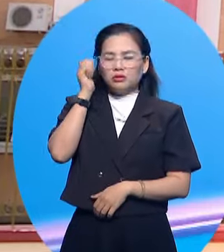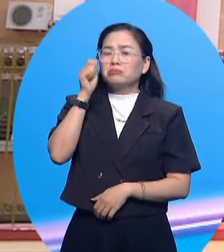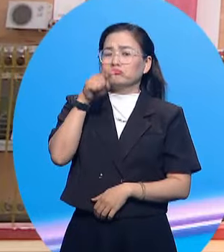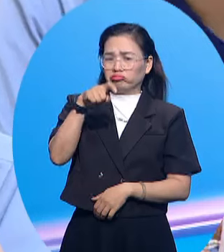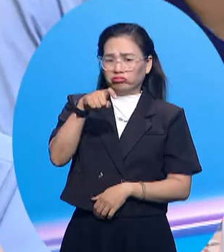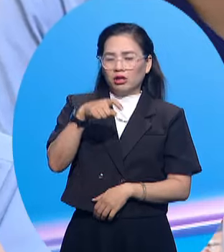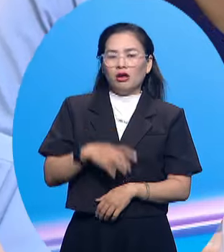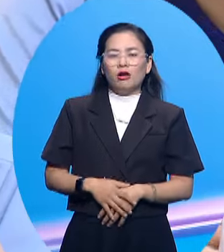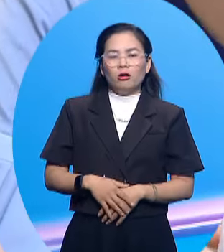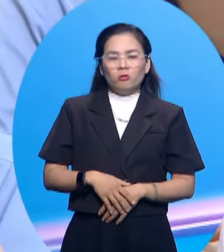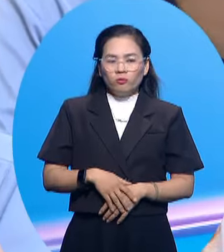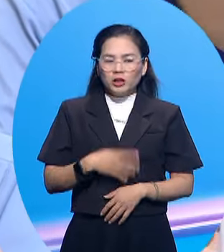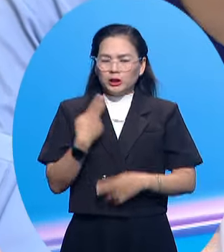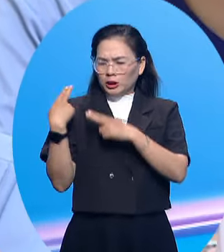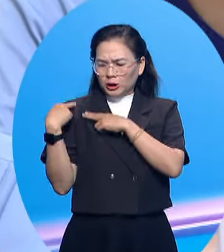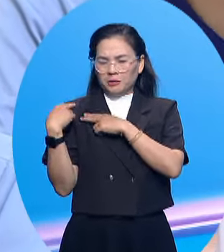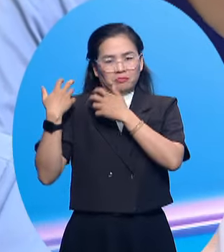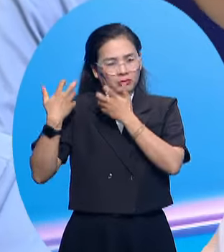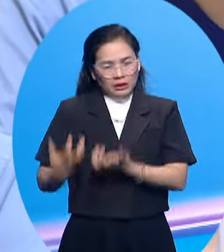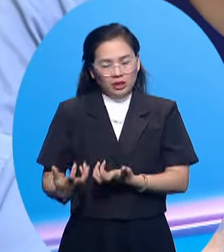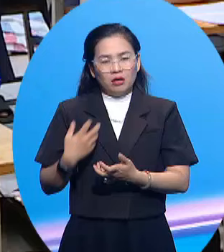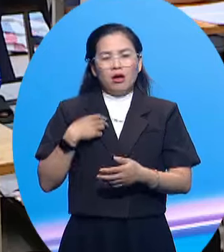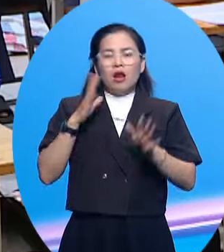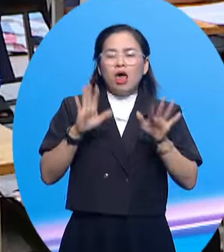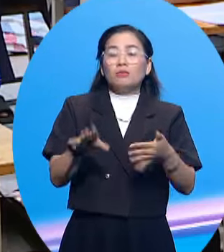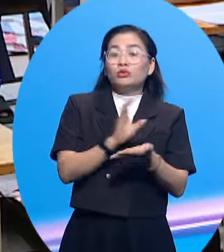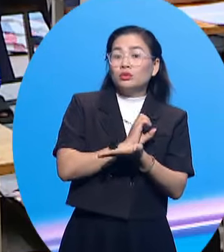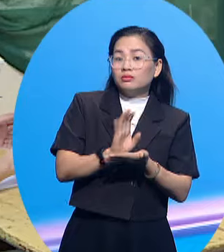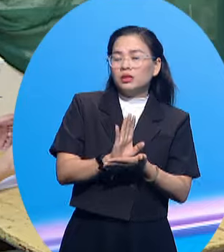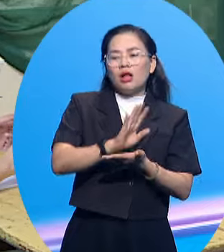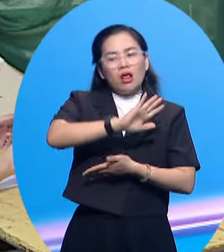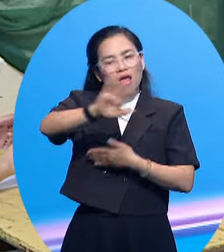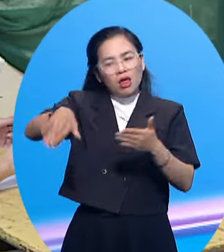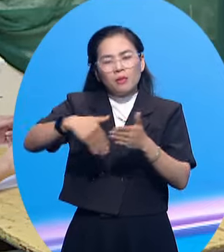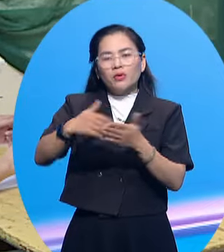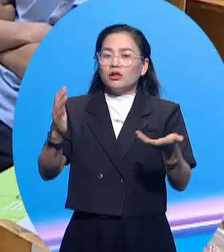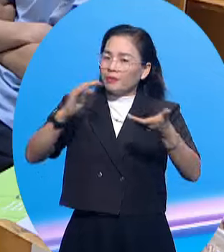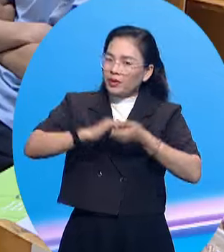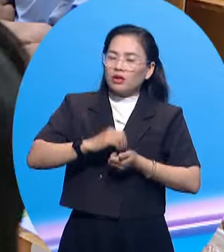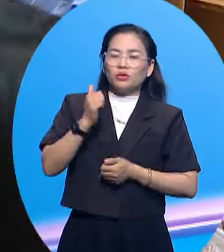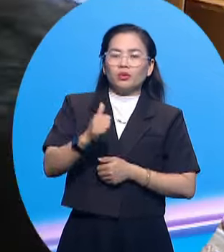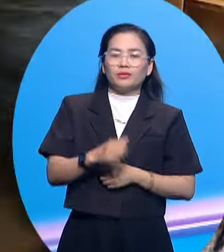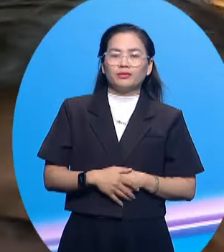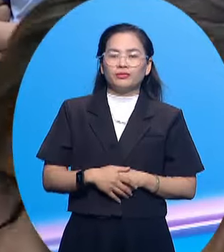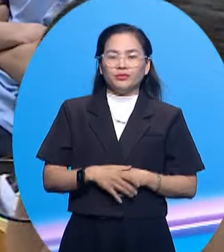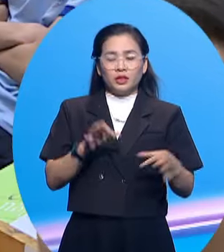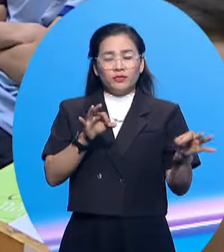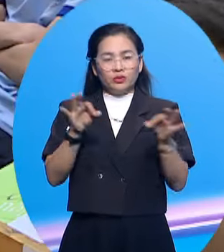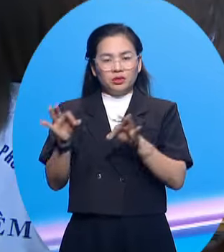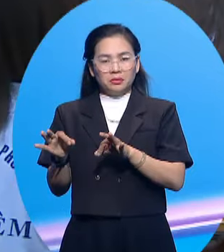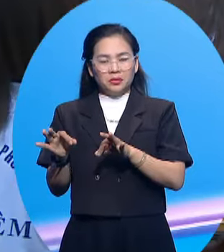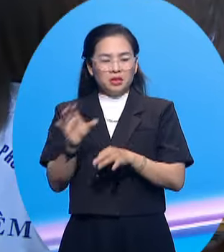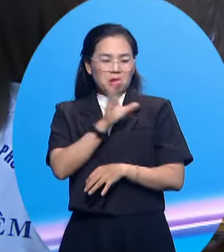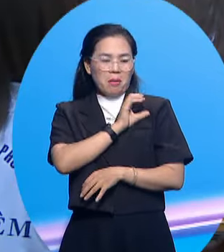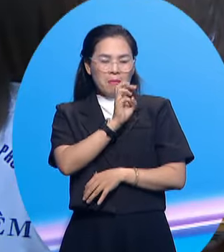trọng nên đề cao tinh thần trách nhiệm của tất cả các khâu, bộ phận tham gia phối hợp tổ chức kỳ thi. Thành phố coi việc tổ chức kỳ thi tuyển sinh vào